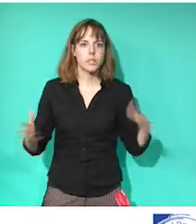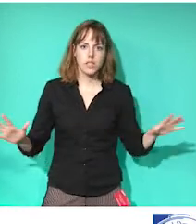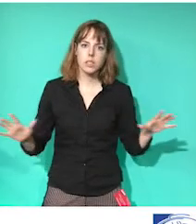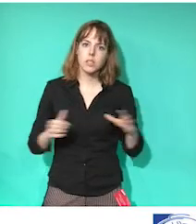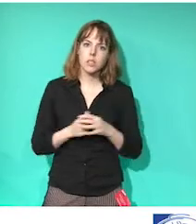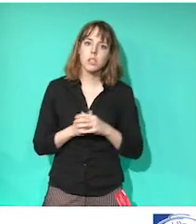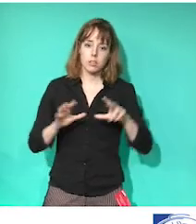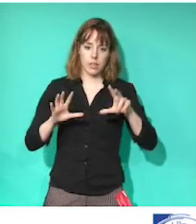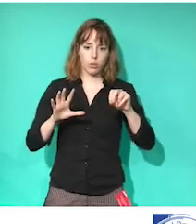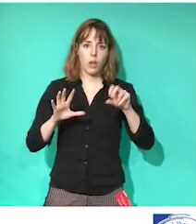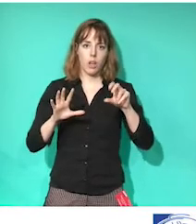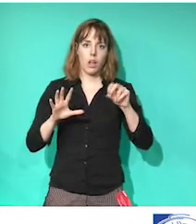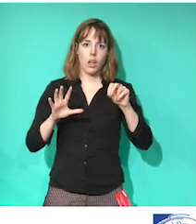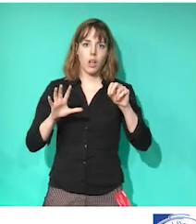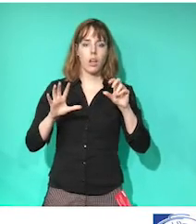80